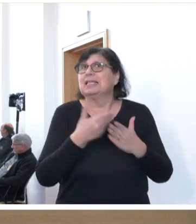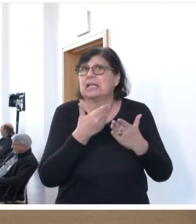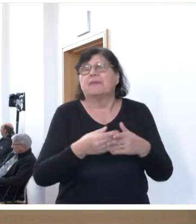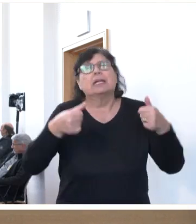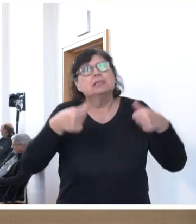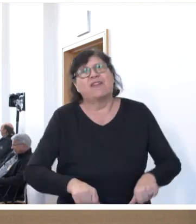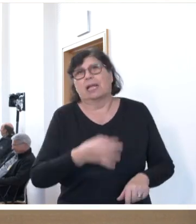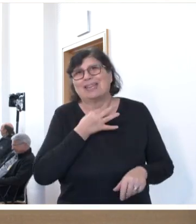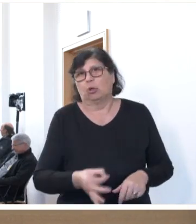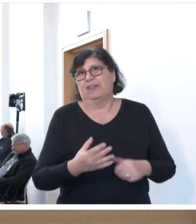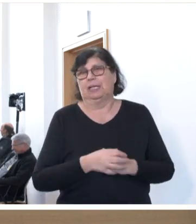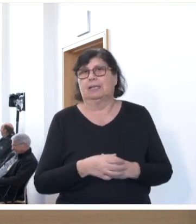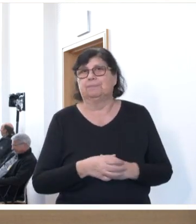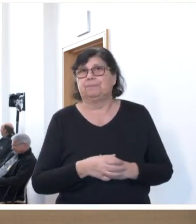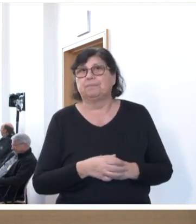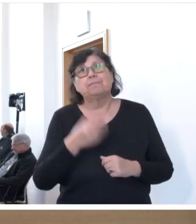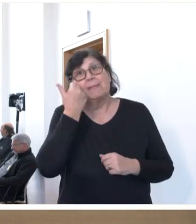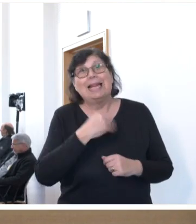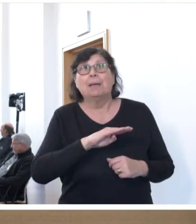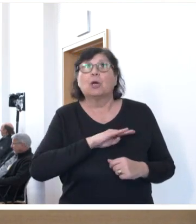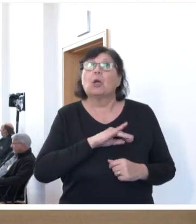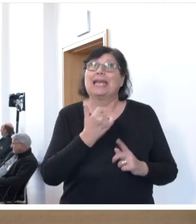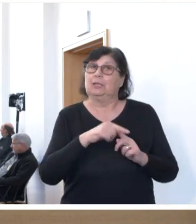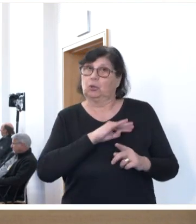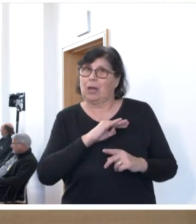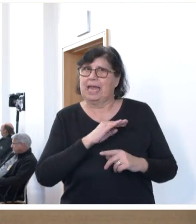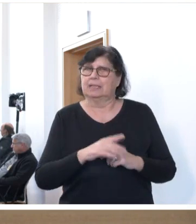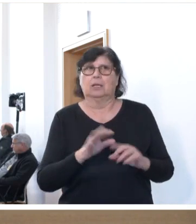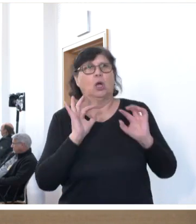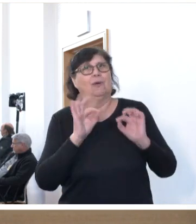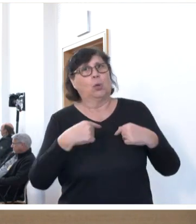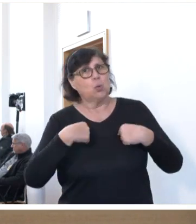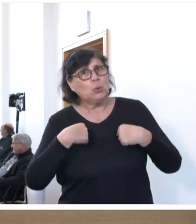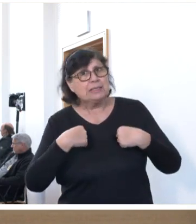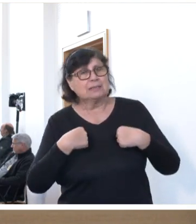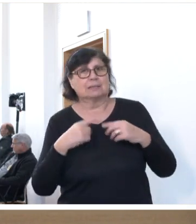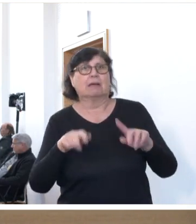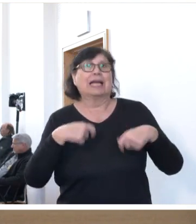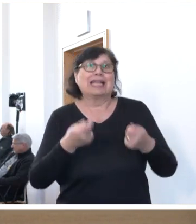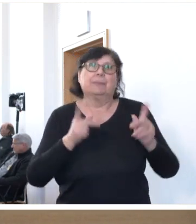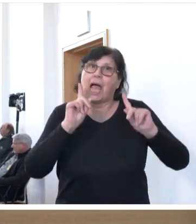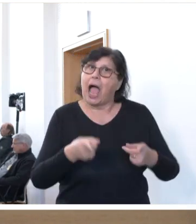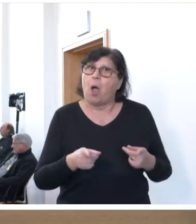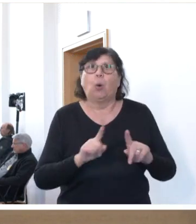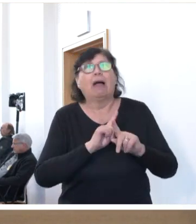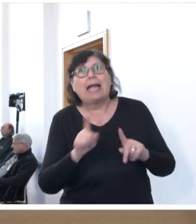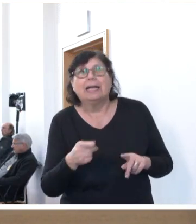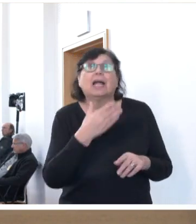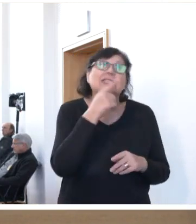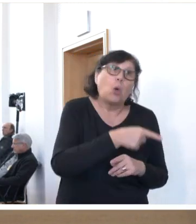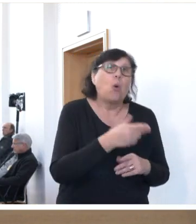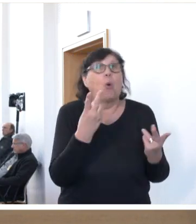zwingend erforderlich. Liebe Kolleginnen und Kollegen, für uns gibt es auch kein